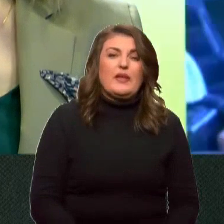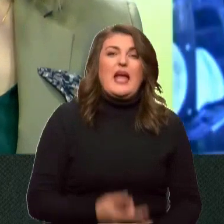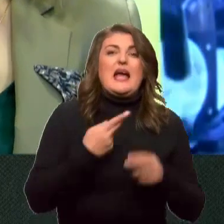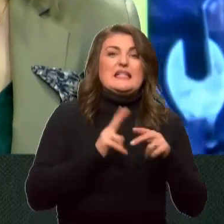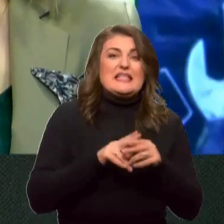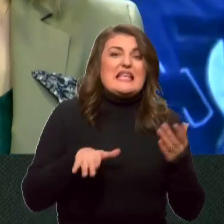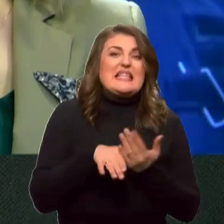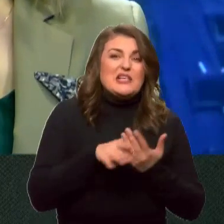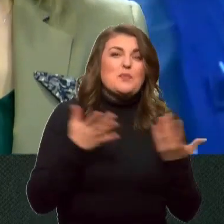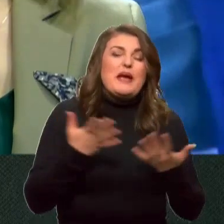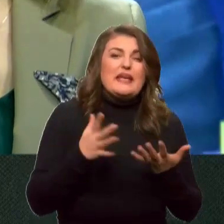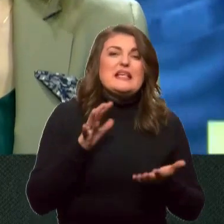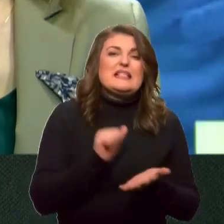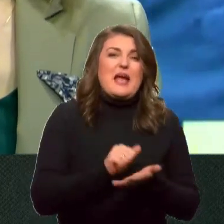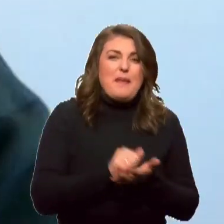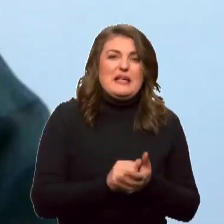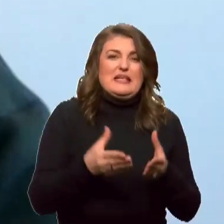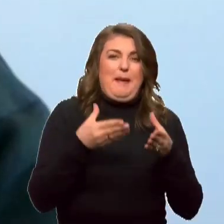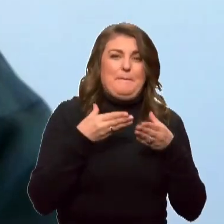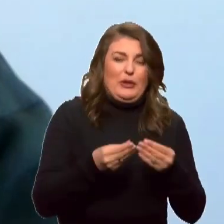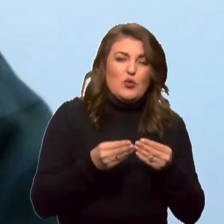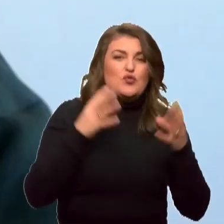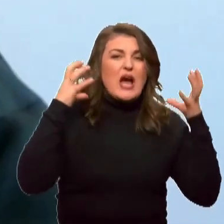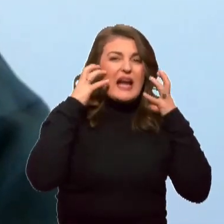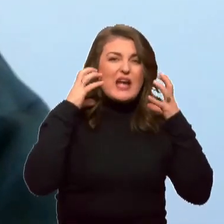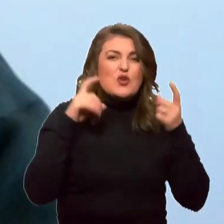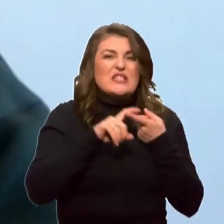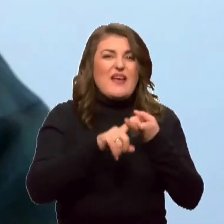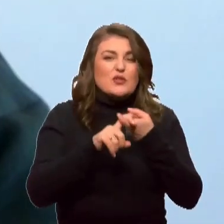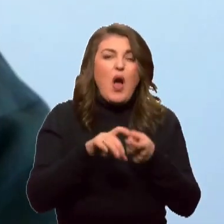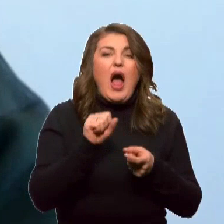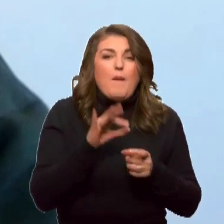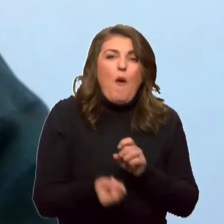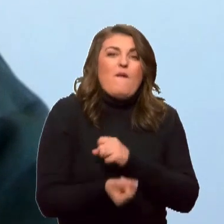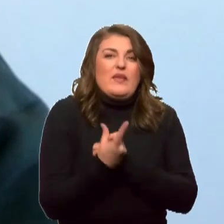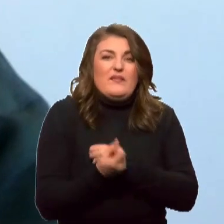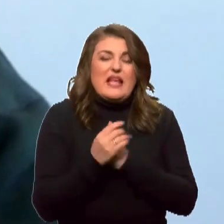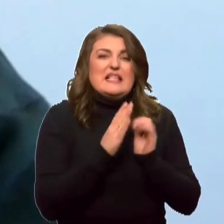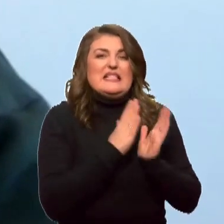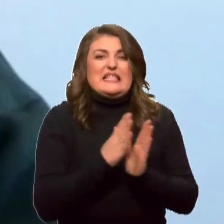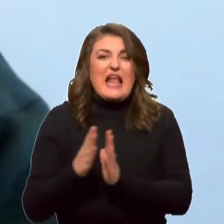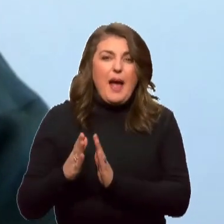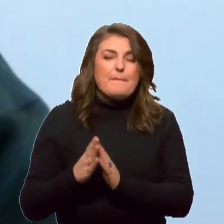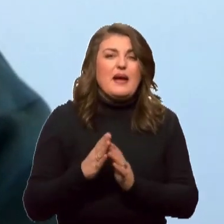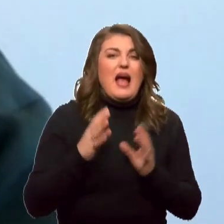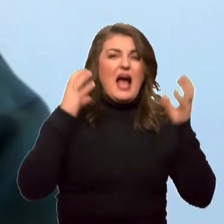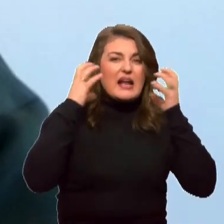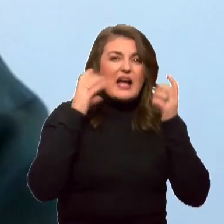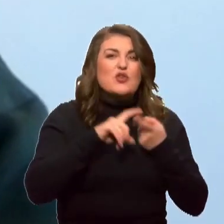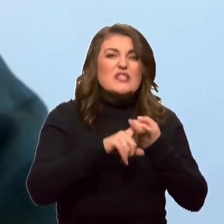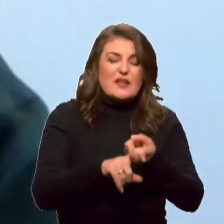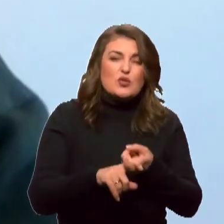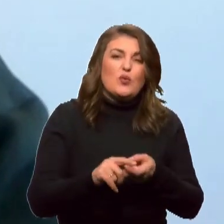Це засоби, які займаються придушенням радіозв'язку або виявленням систем радіозв'язку,